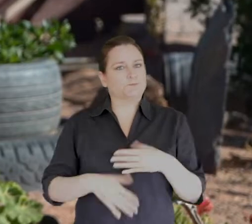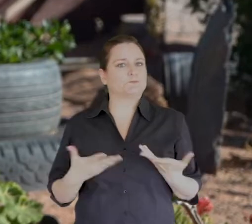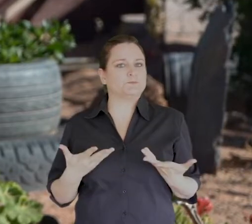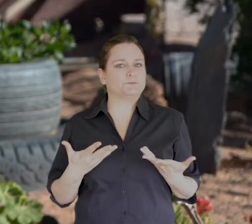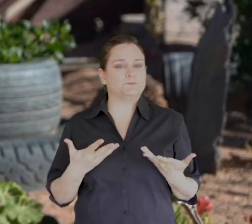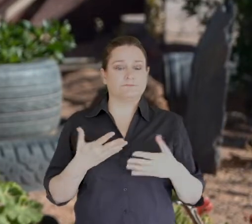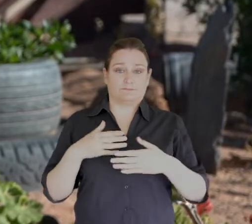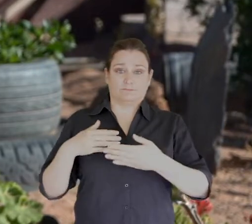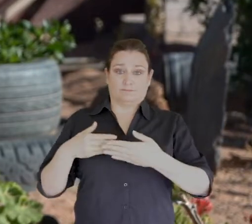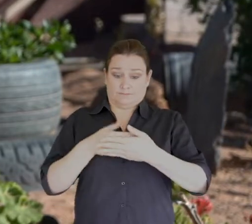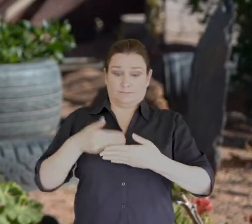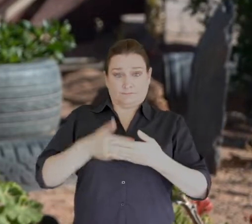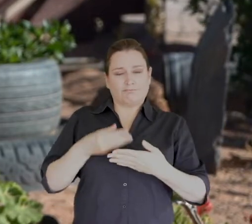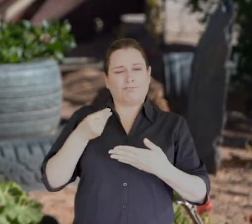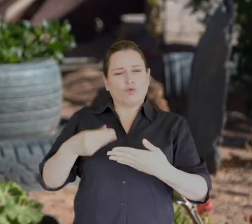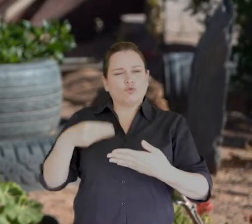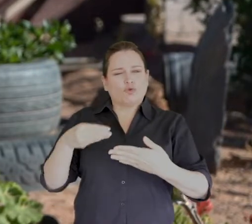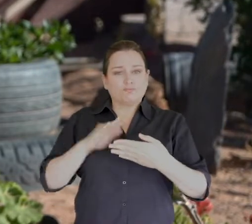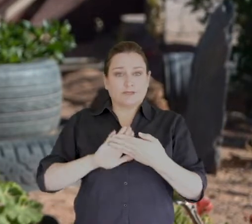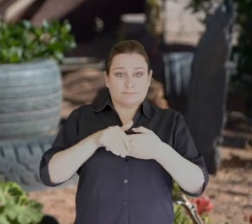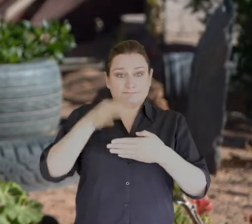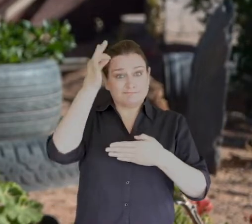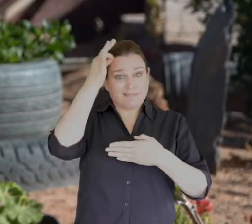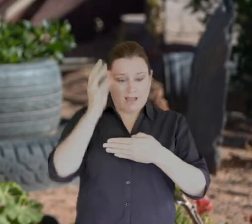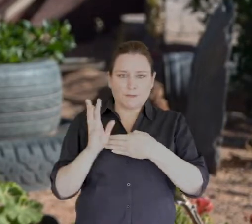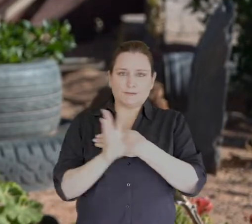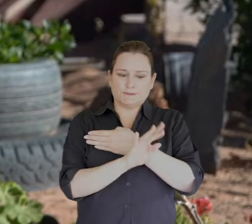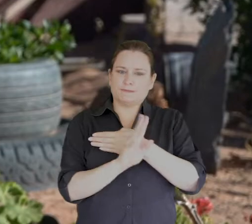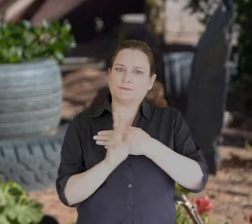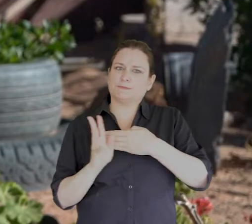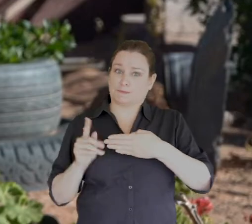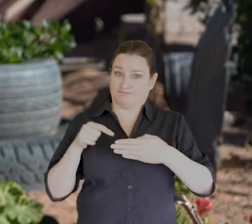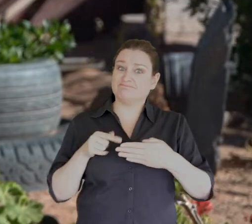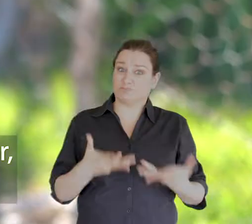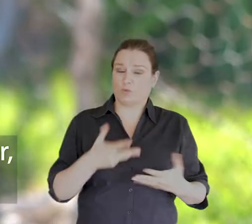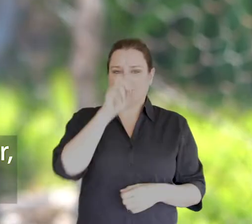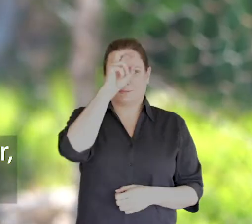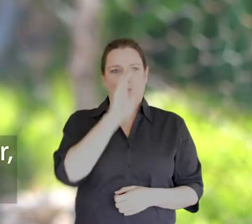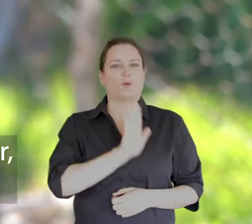In die binnen is die lab, bij die kinders in veel. Springbok.